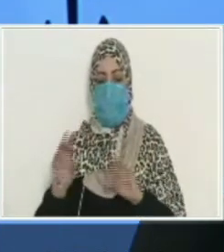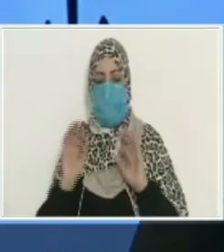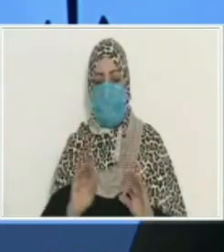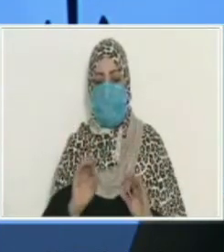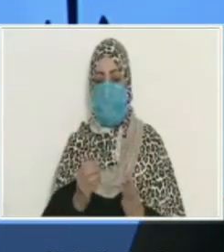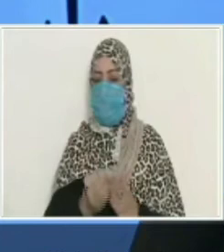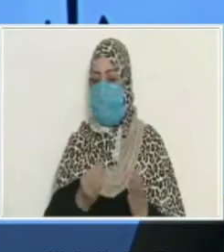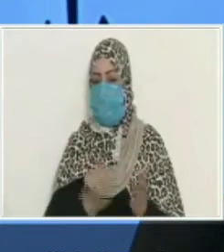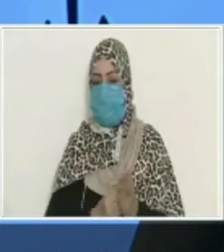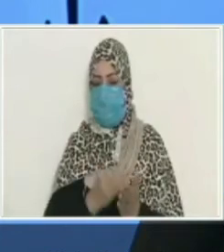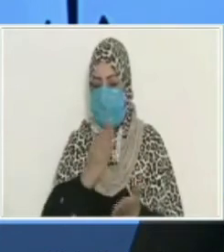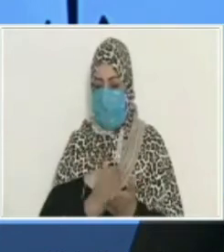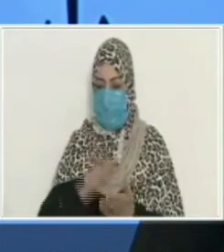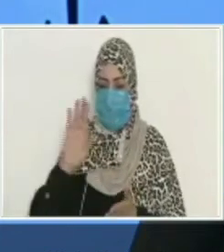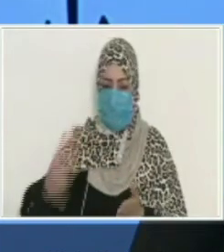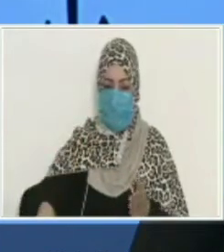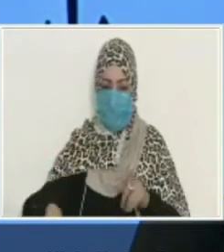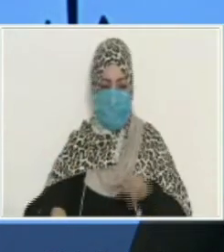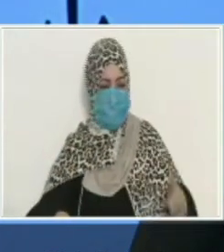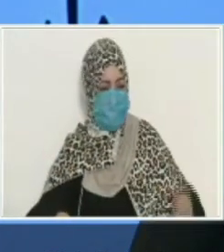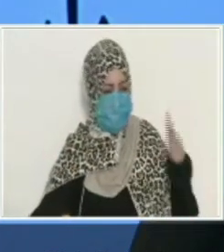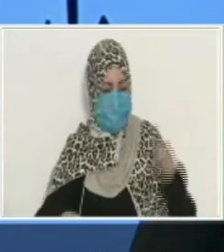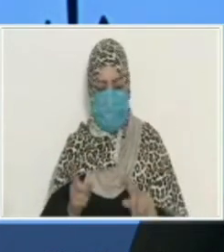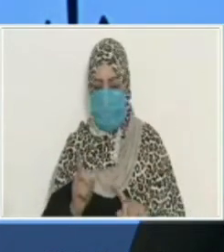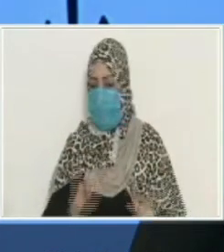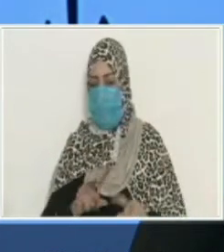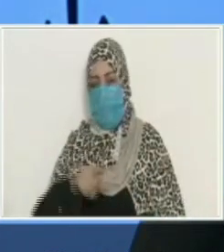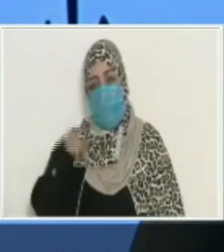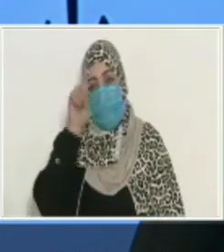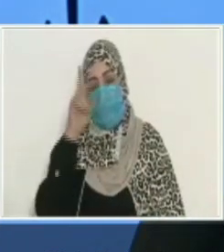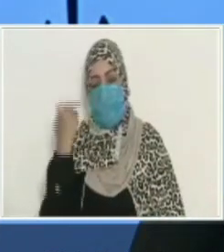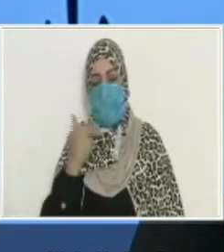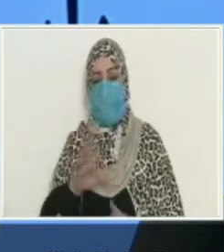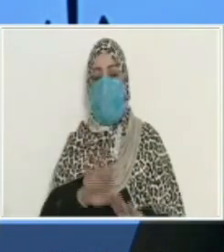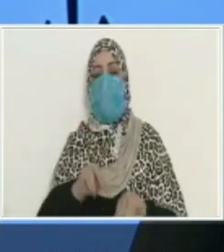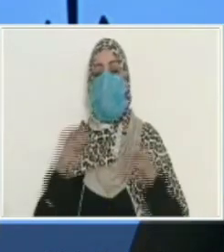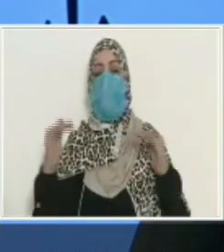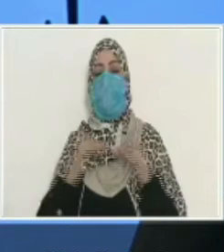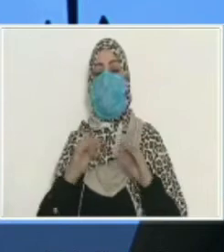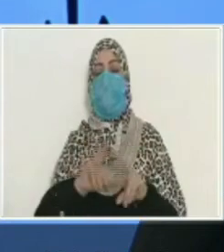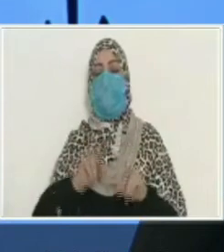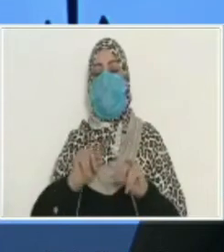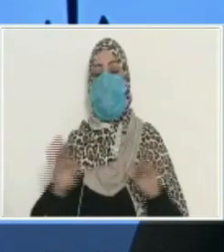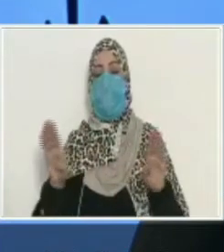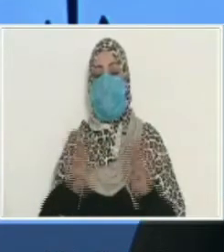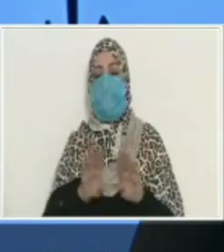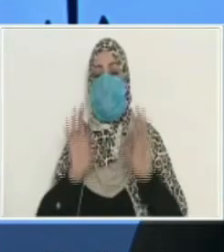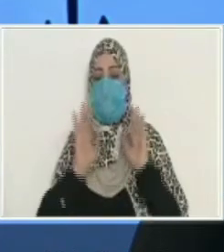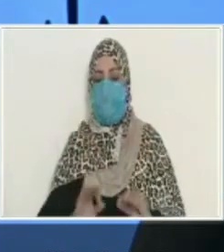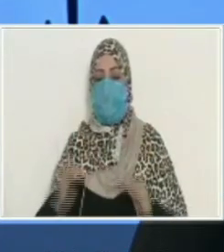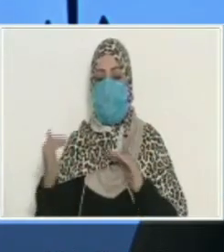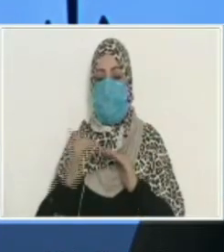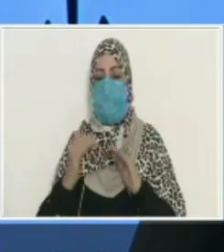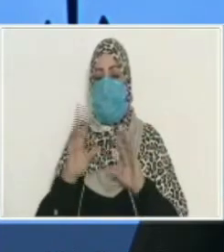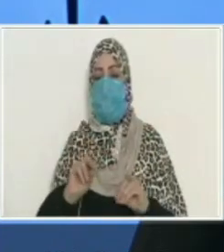الأبناء من البنين أو من البنات، فقد تعلقت حقوقهم جميعا بهذه التركة، فإن أرادوا